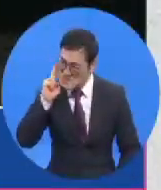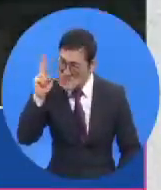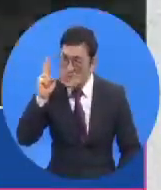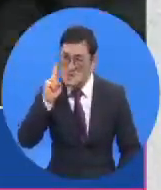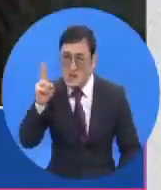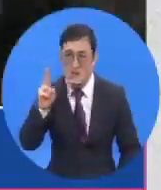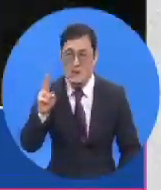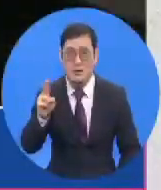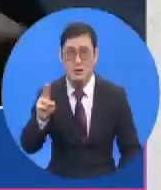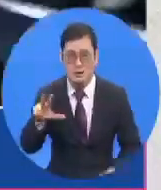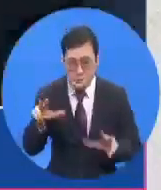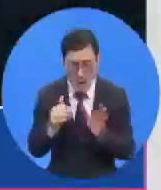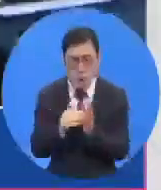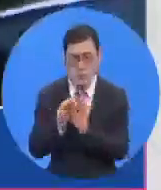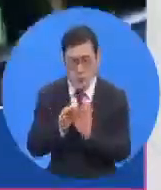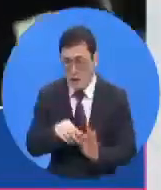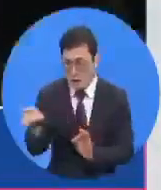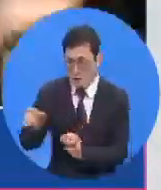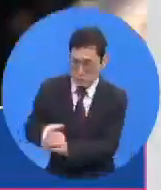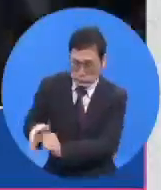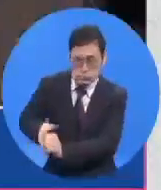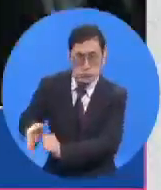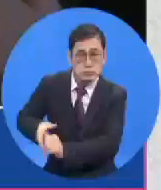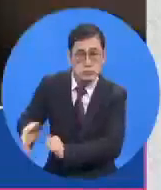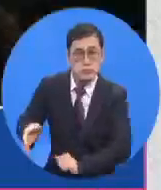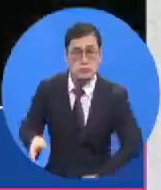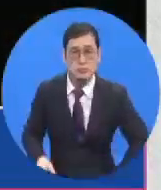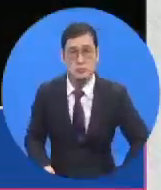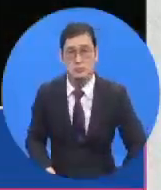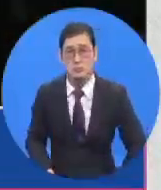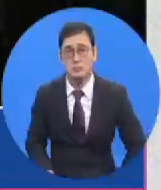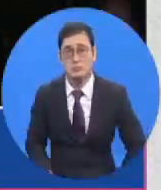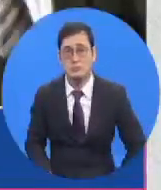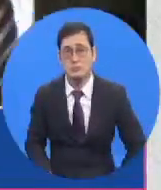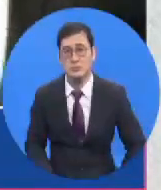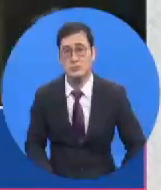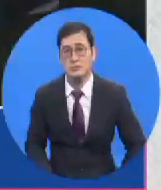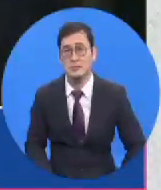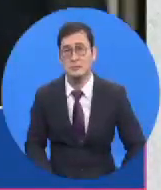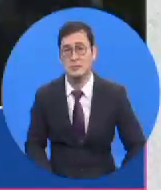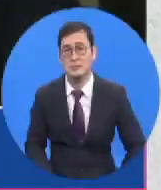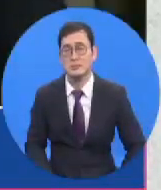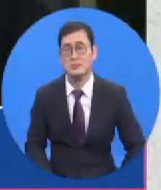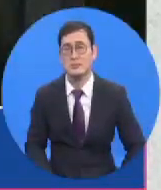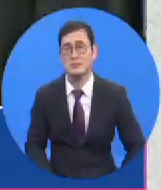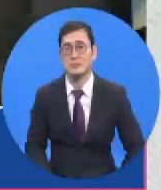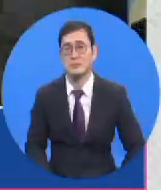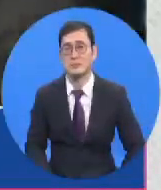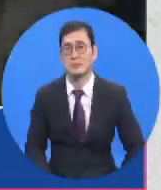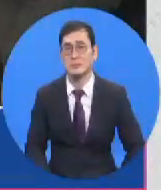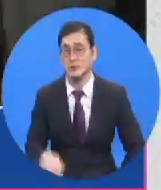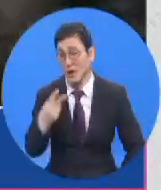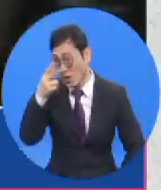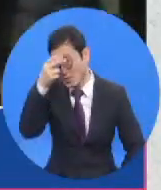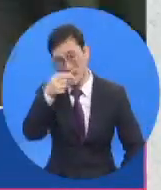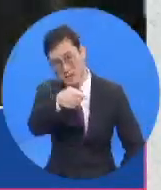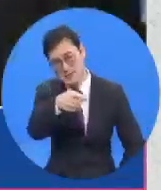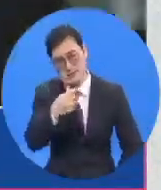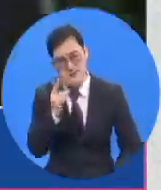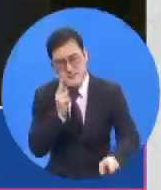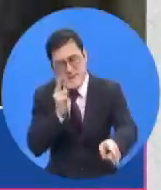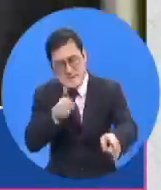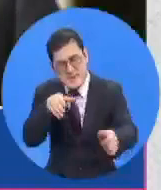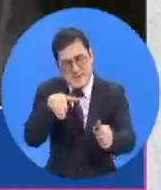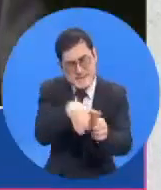통해서 이렇게 할까 저렇게 할까 여기도 의견 구하고 저기도 의견 구하다가 그날 밤에 갑자기 저희 우리가 다 아는 것처럼